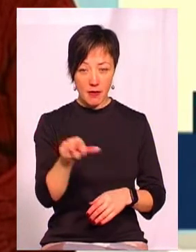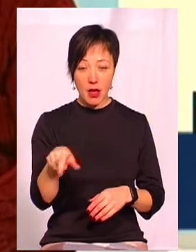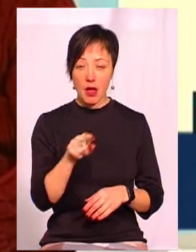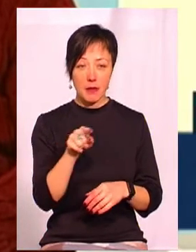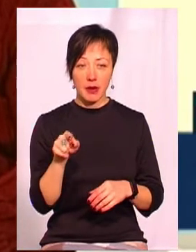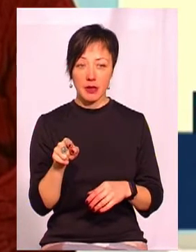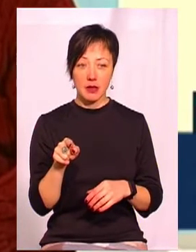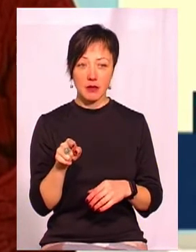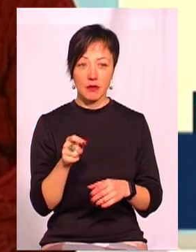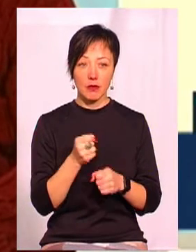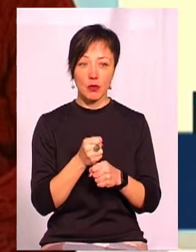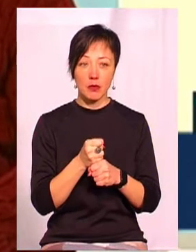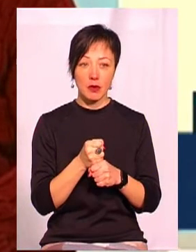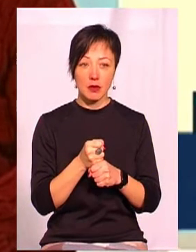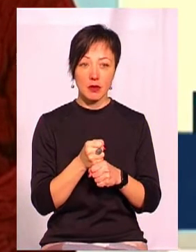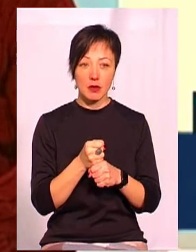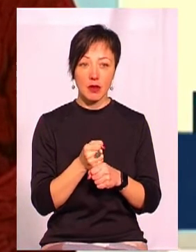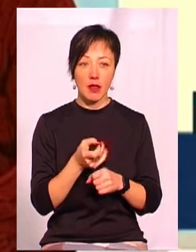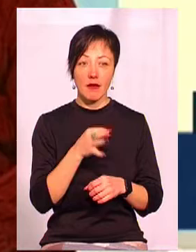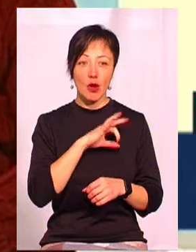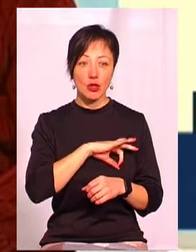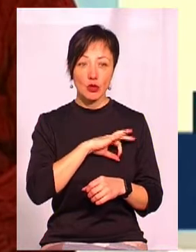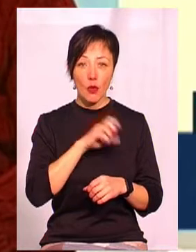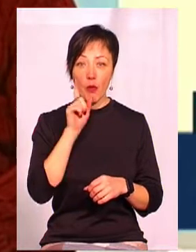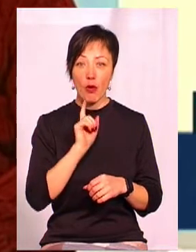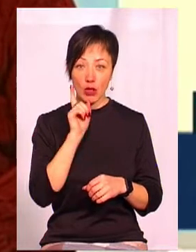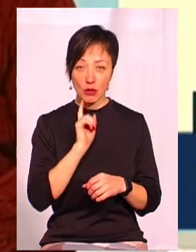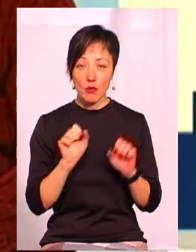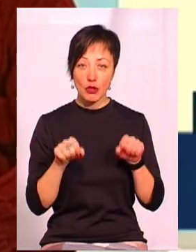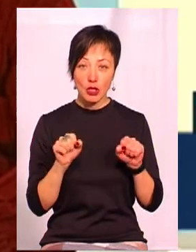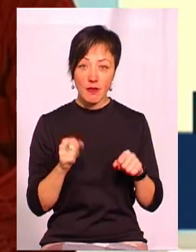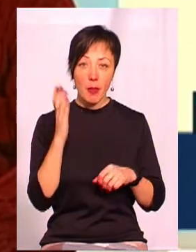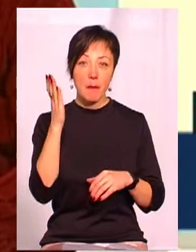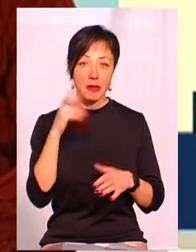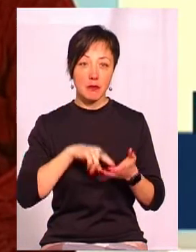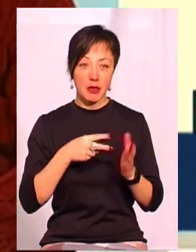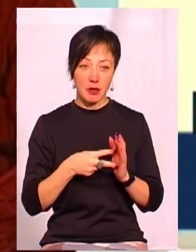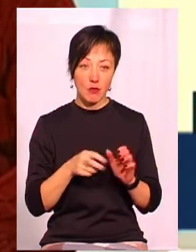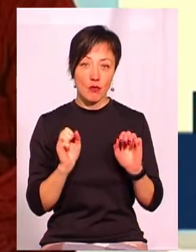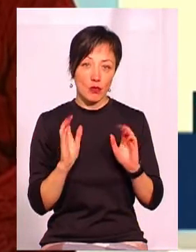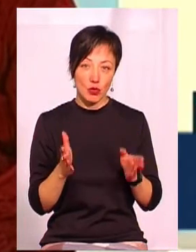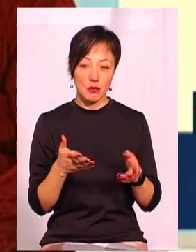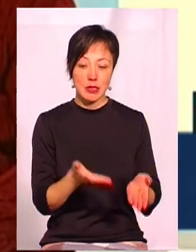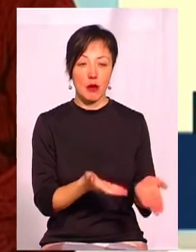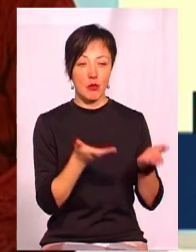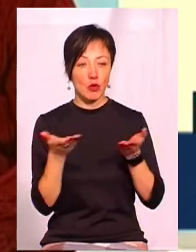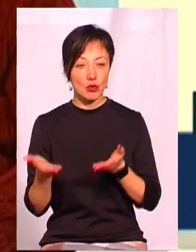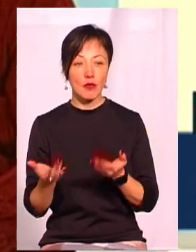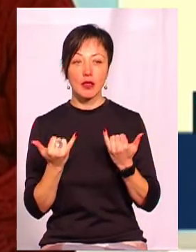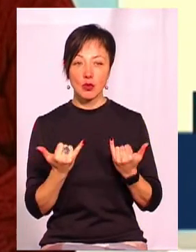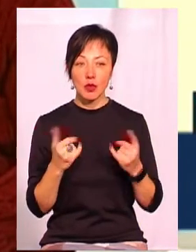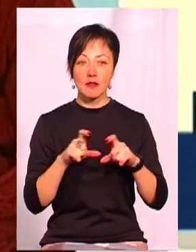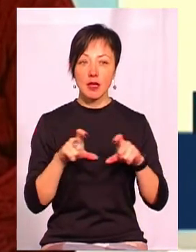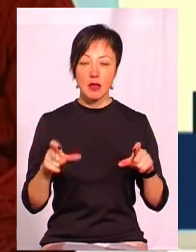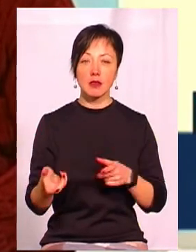Ми їх не в роботі якби не використовуємо поки що. Можливо, на перспективу ми і будемо запрошувати. На сьогодні